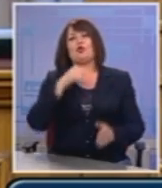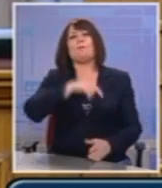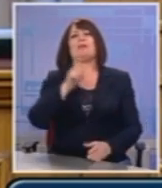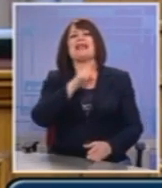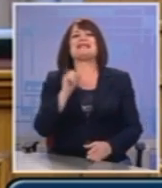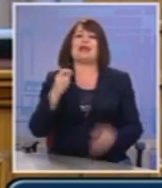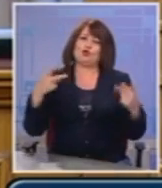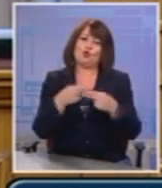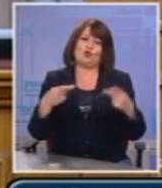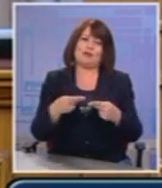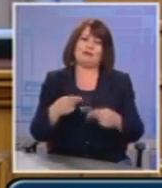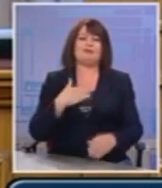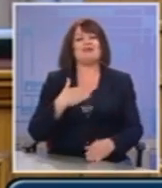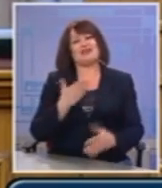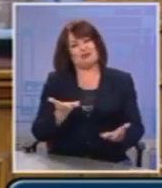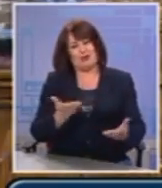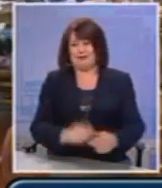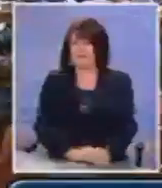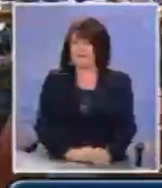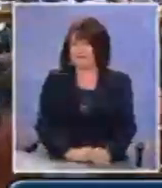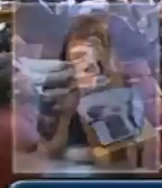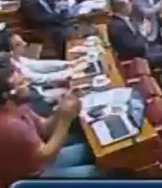σύστημα κοινωνικής ασφάλισης ευχαριστώ